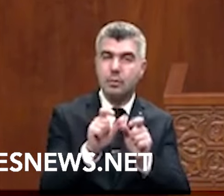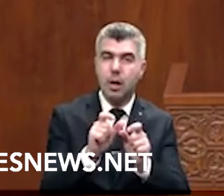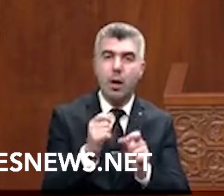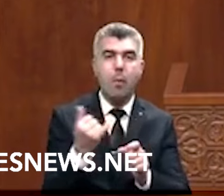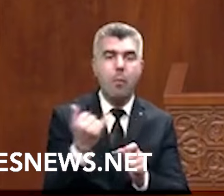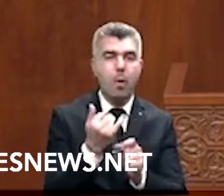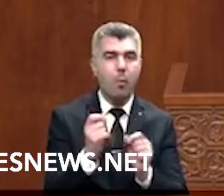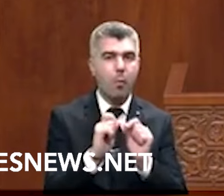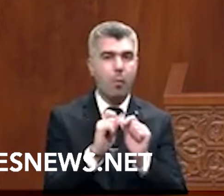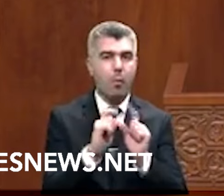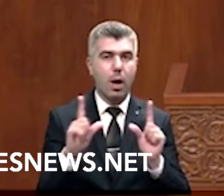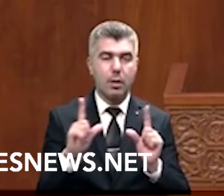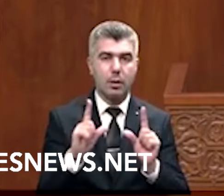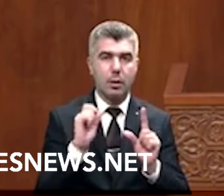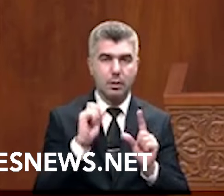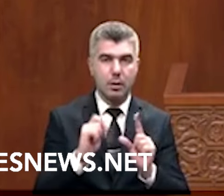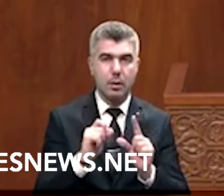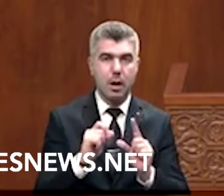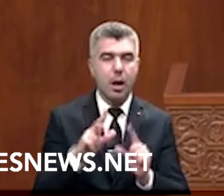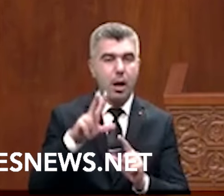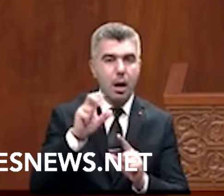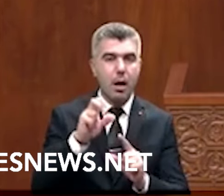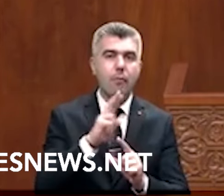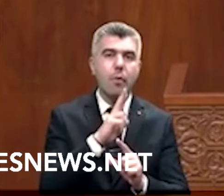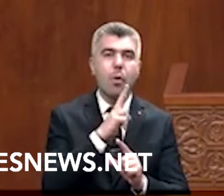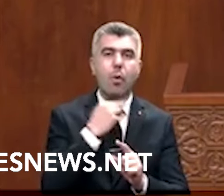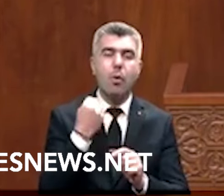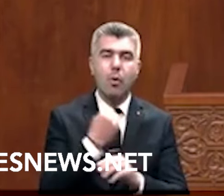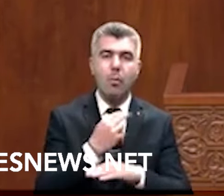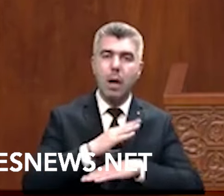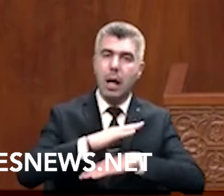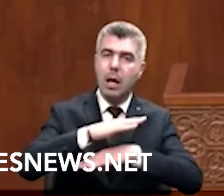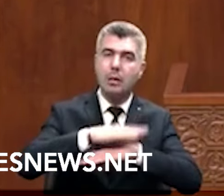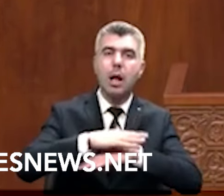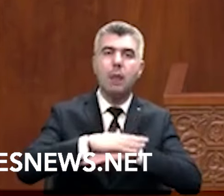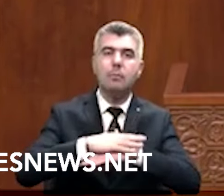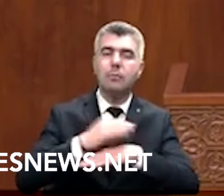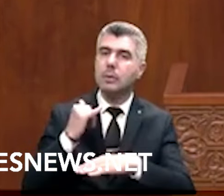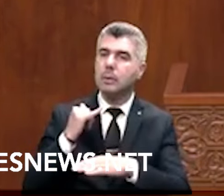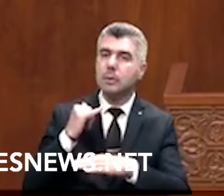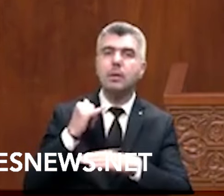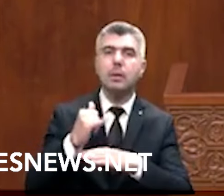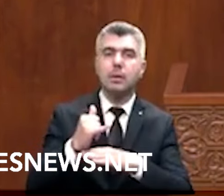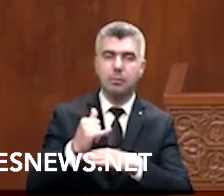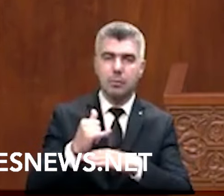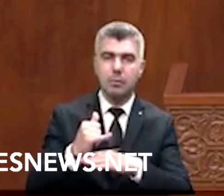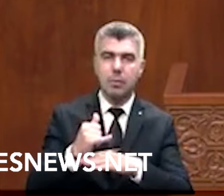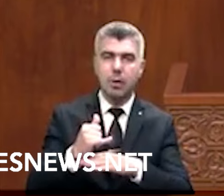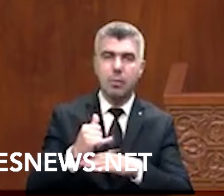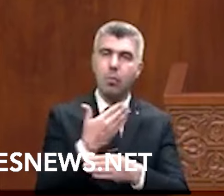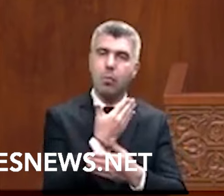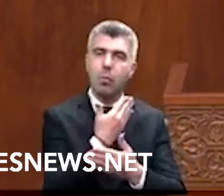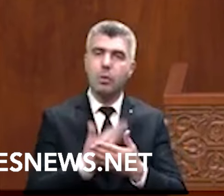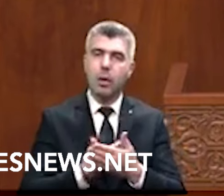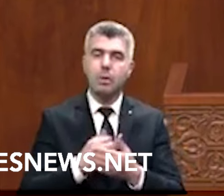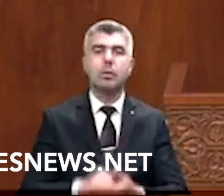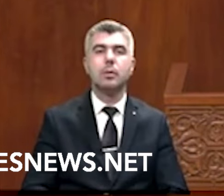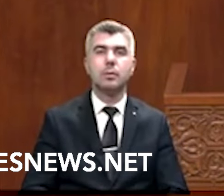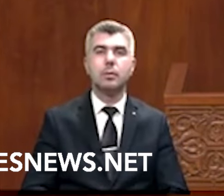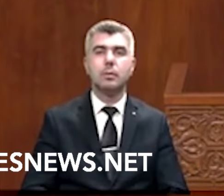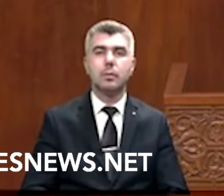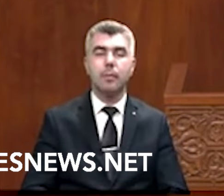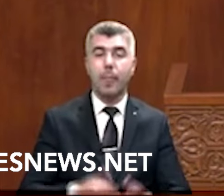صراحه ما عهدنا في الحكومه من احترام مستمر للمؤسسه التشريعيه ولان كان